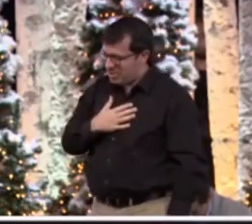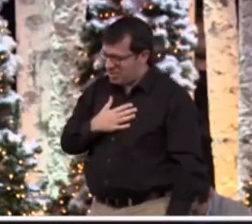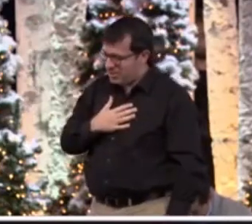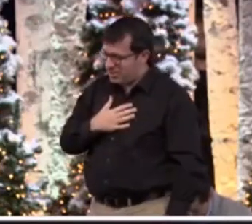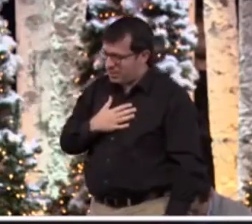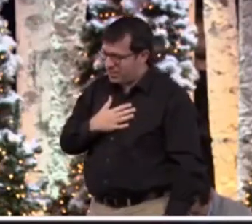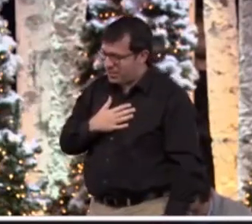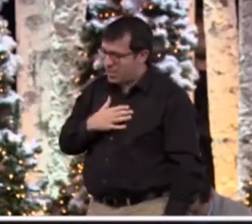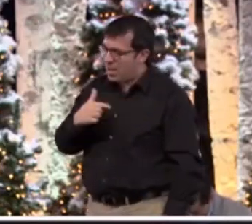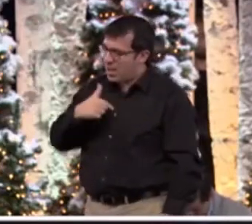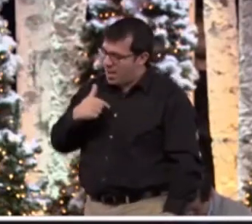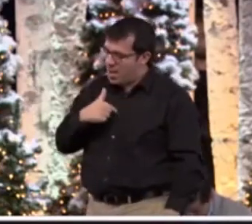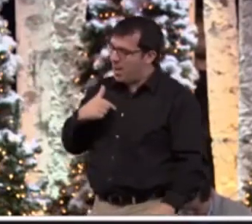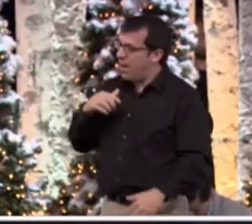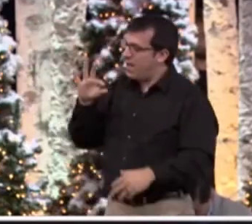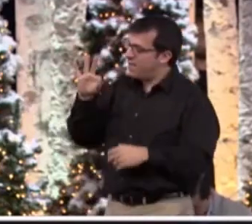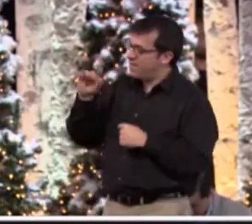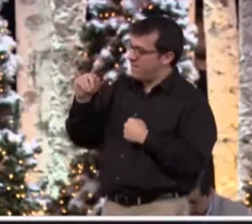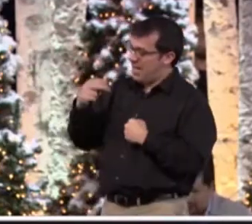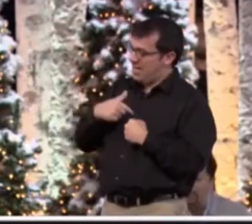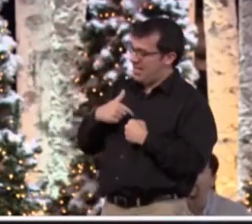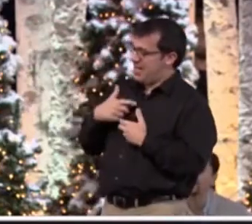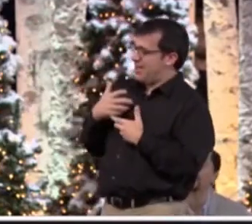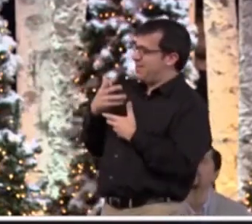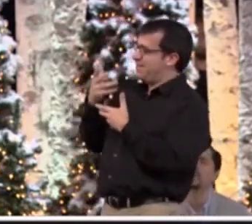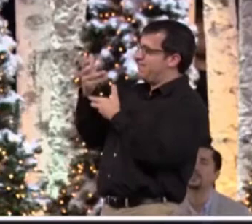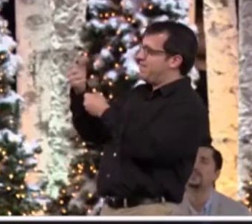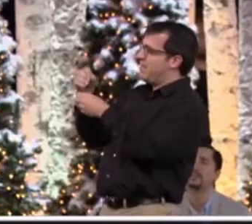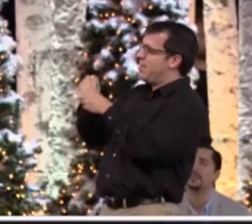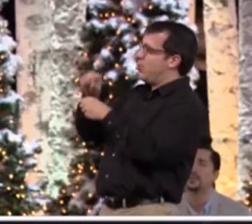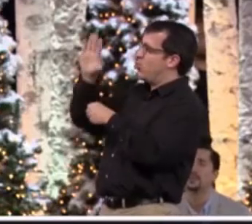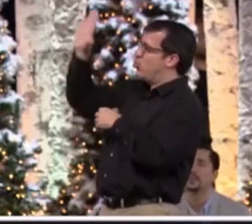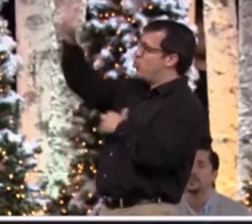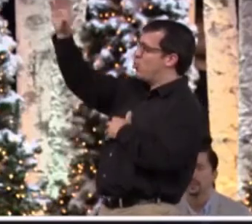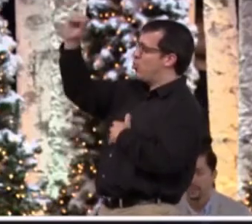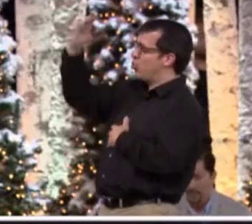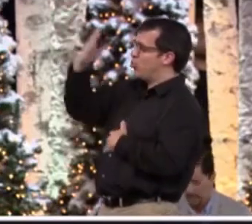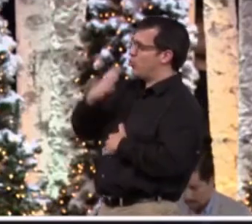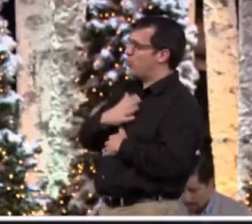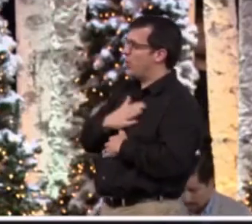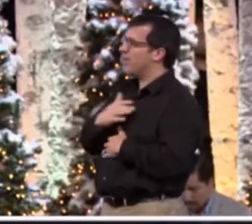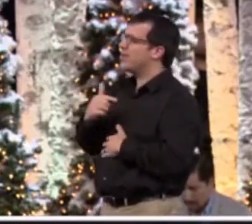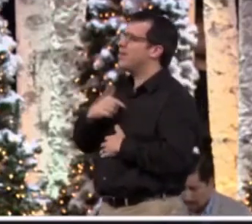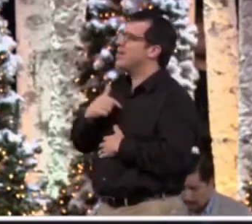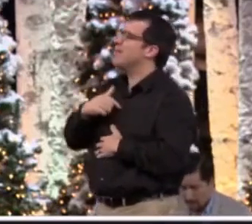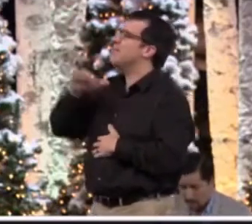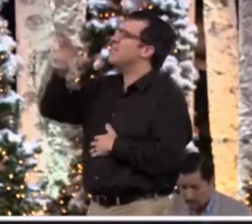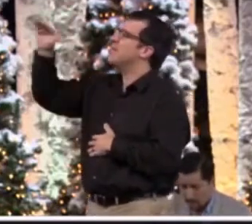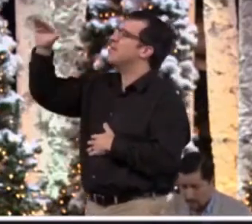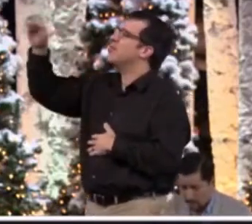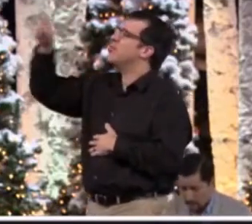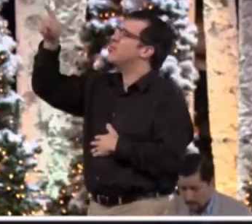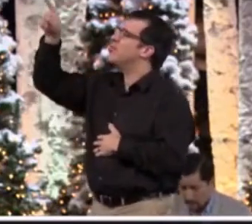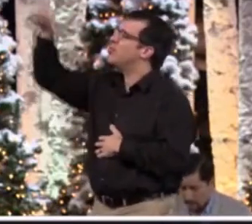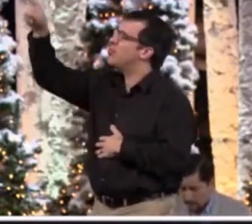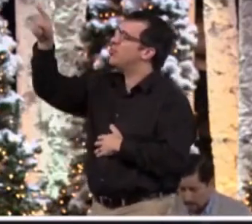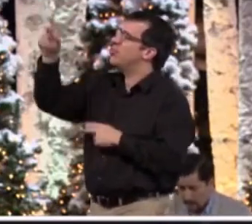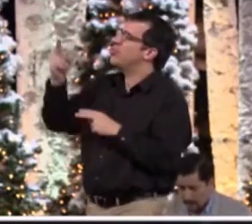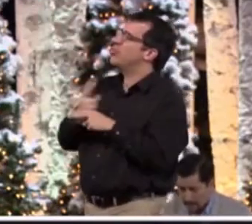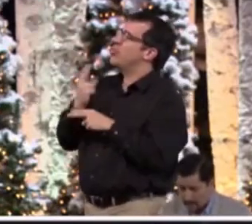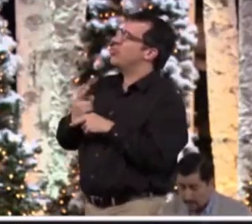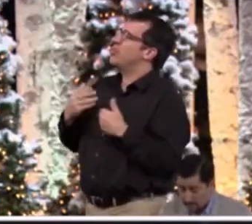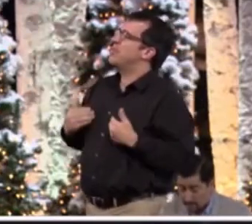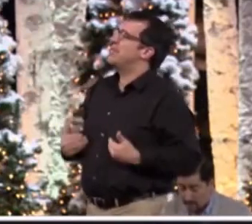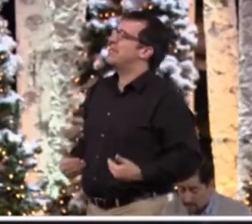म तपाईँको अनुग्रहमा विश्वास गर्छु र म तपाईँसँग मलाई प्रयोग गर्नुहोस् भनी प्रार्थना